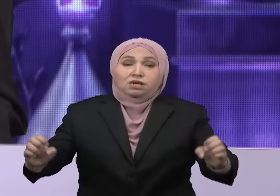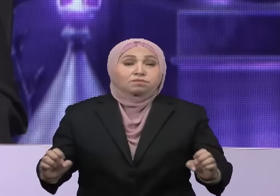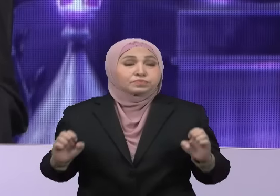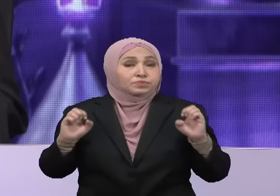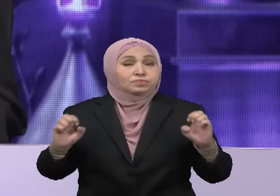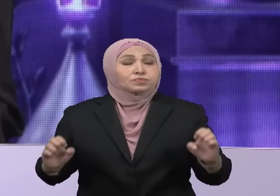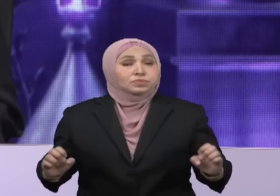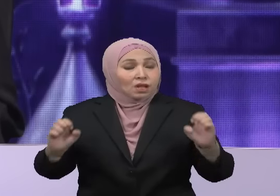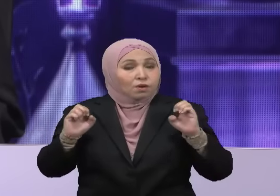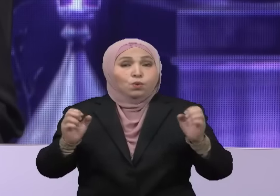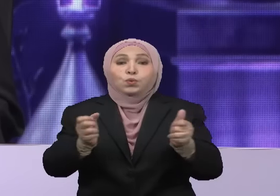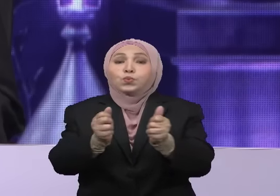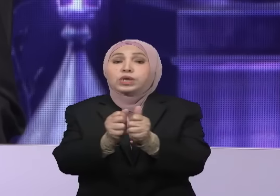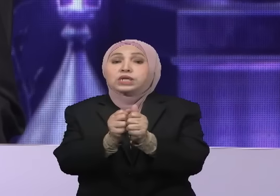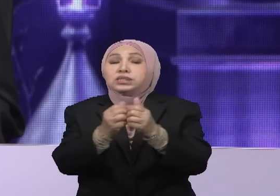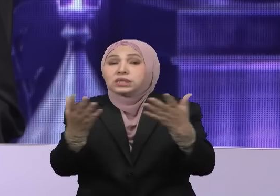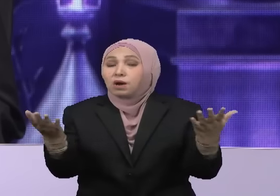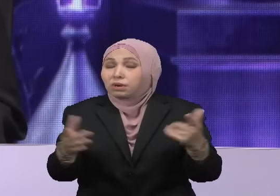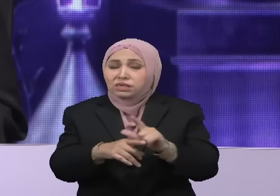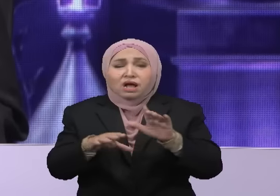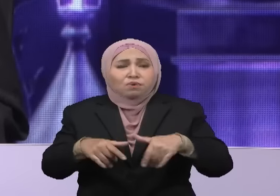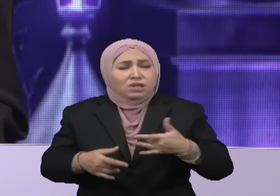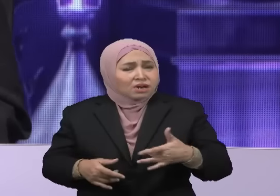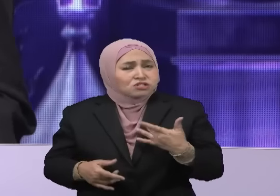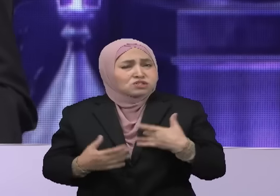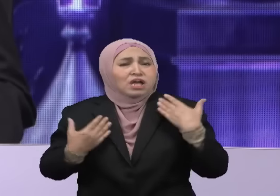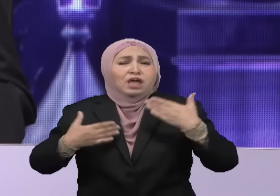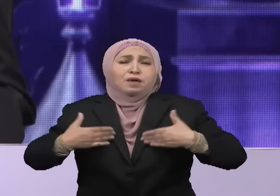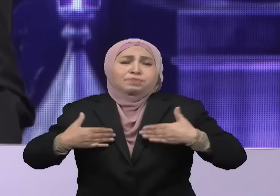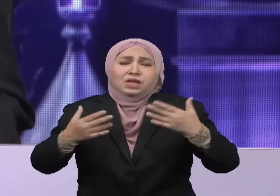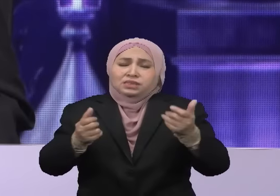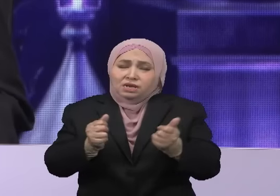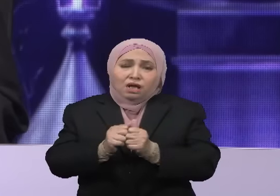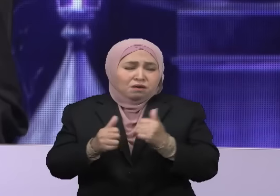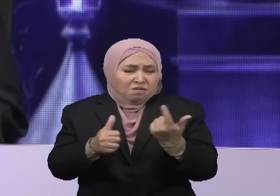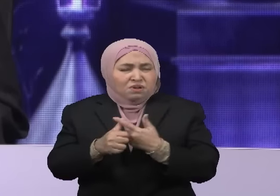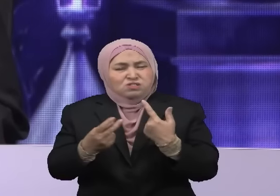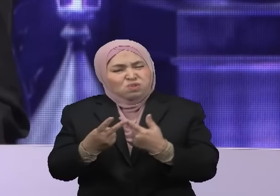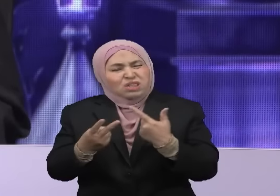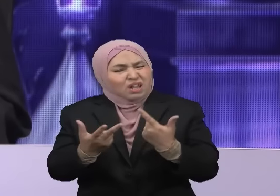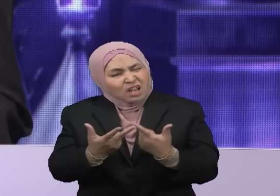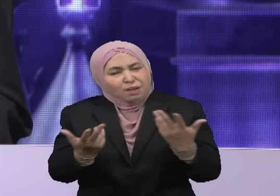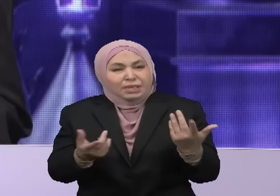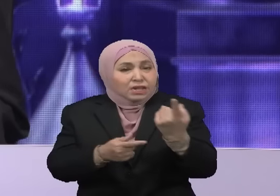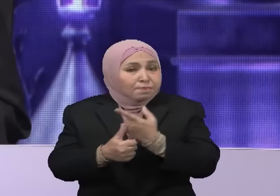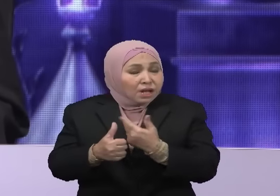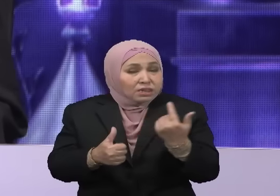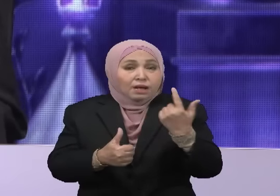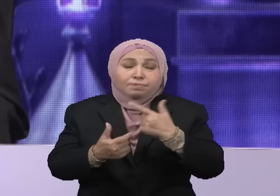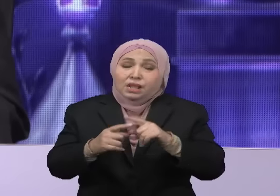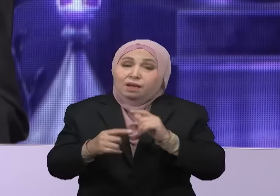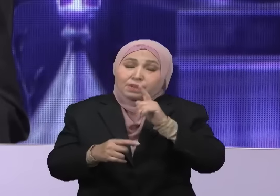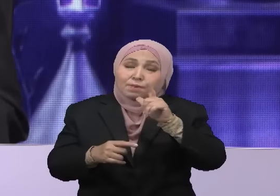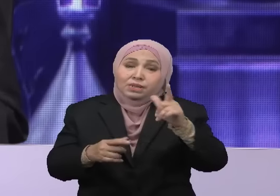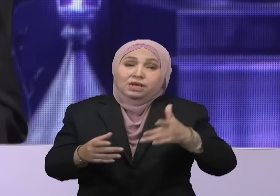Kalau tidak ada latihan, macam mana kita nak rasa seronok dengan Al-Quran? Mungkin 2-3 hari pertama tu rasa penat lagi kan, tapi lama-kelamaan dia